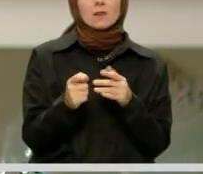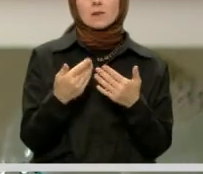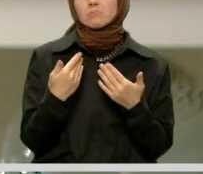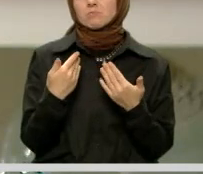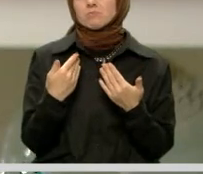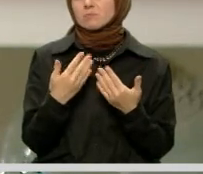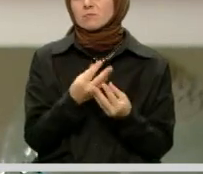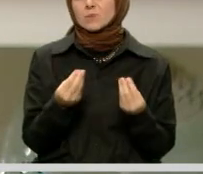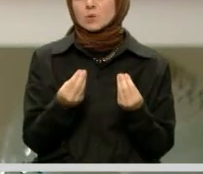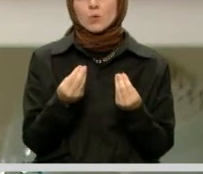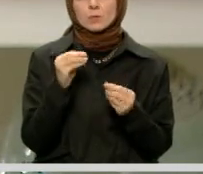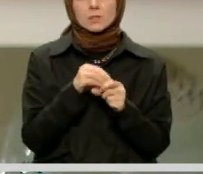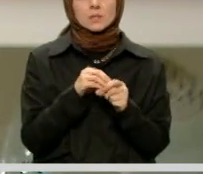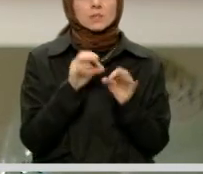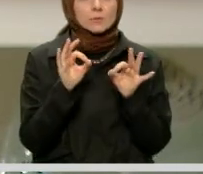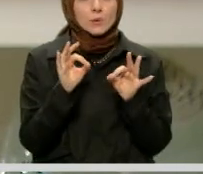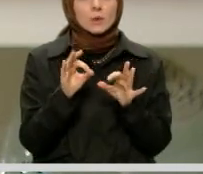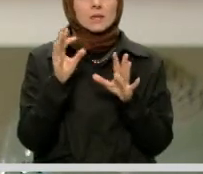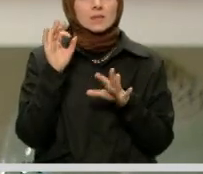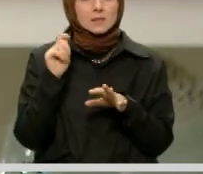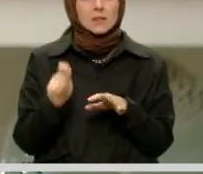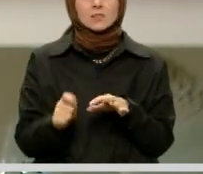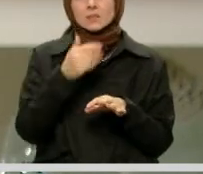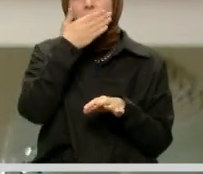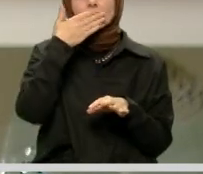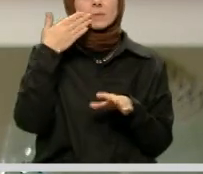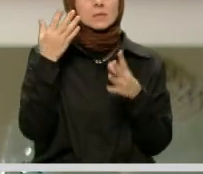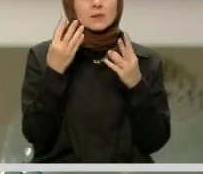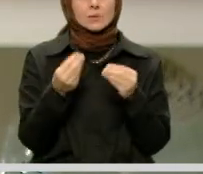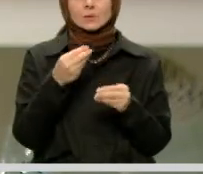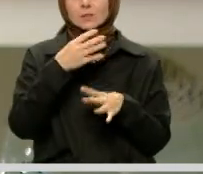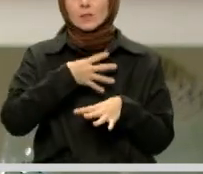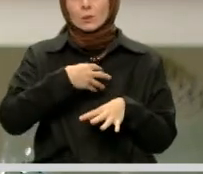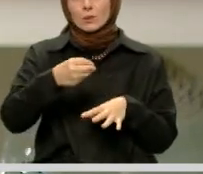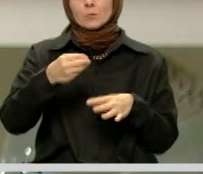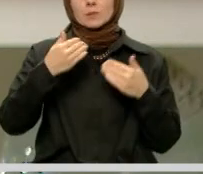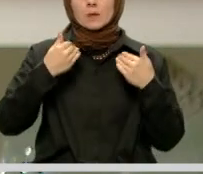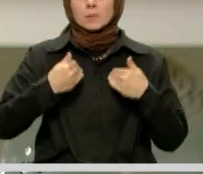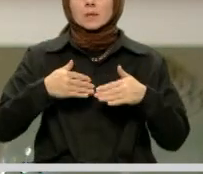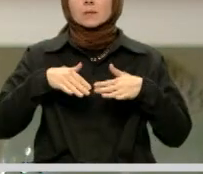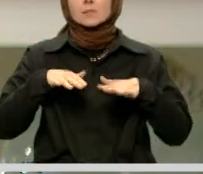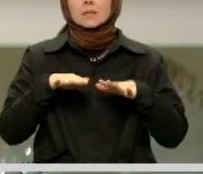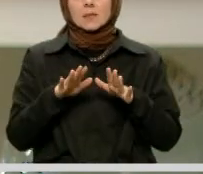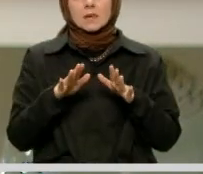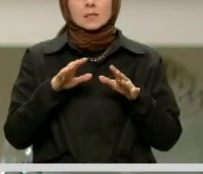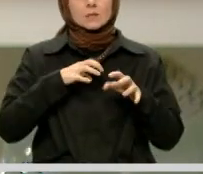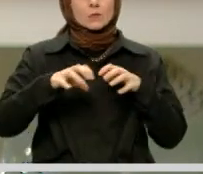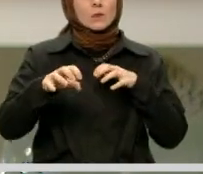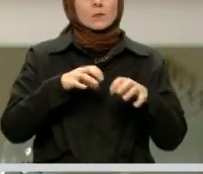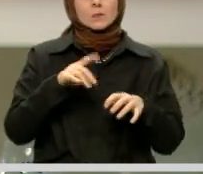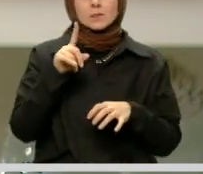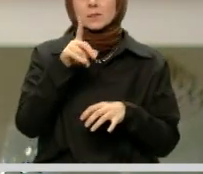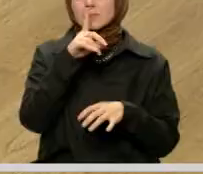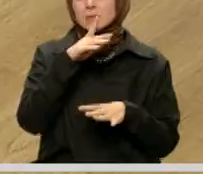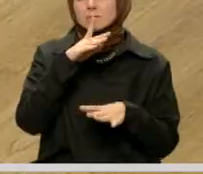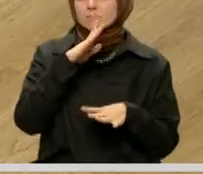birçoğumuz için öyle. Bence gerçekten Ramazan girince sadece böyle ruhlarımıza, bedenlerimize değil, bence coğrafyamıza da bir sükunet geliyor. Elhamdülillah.